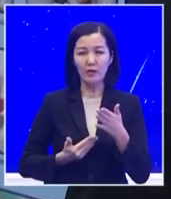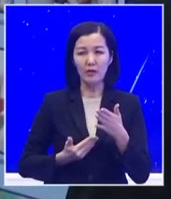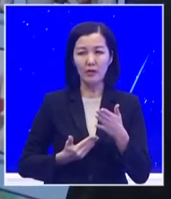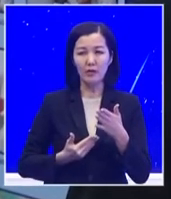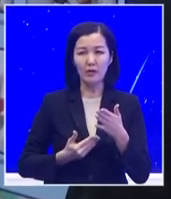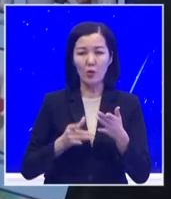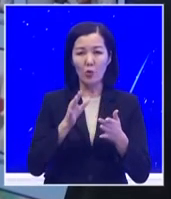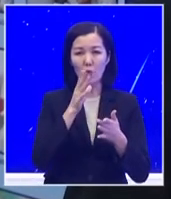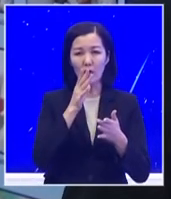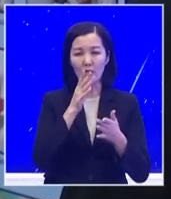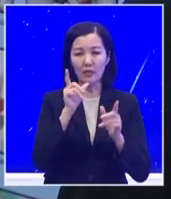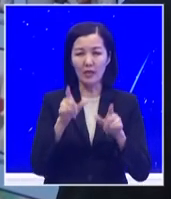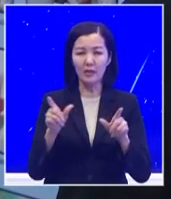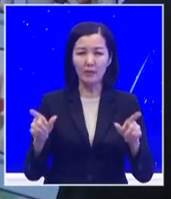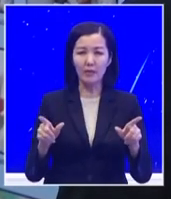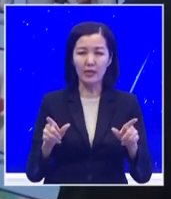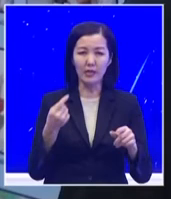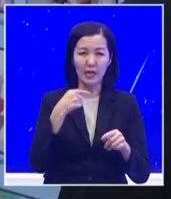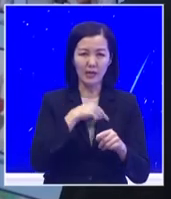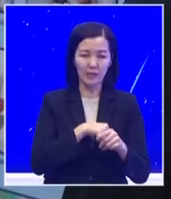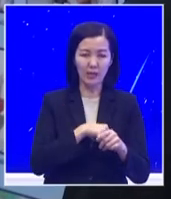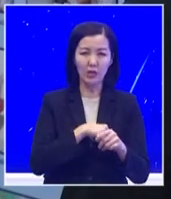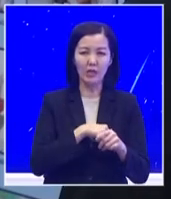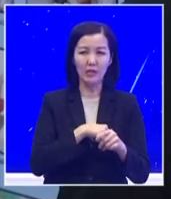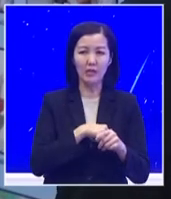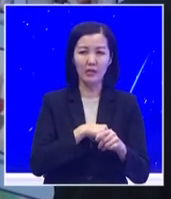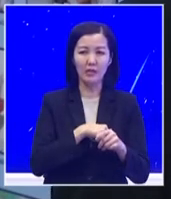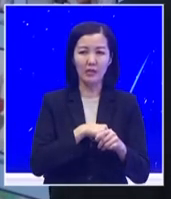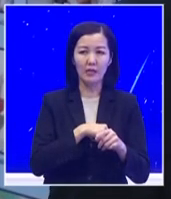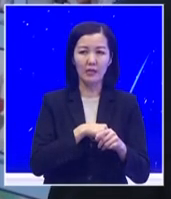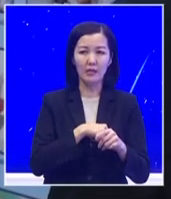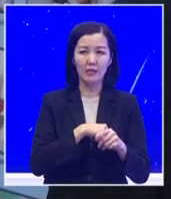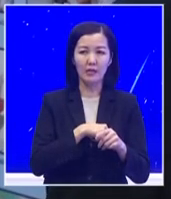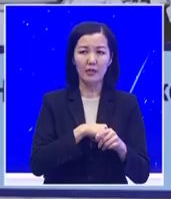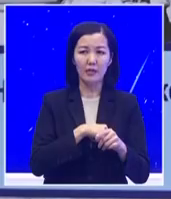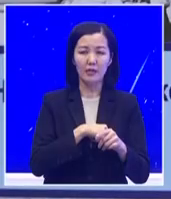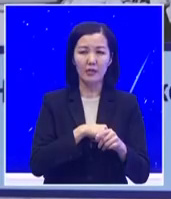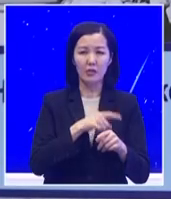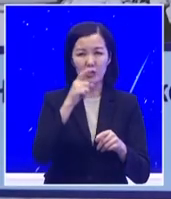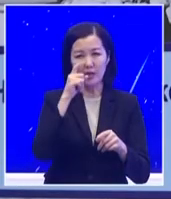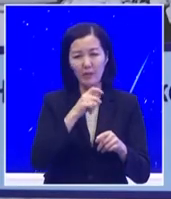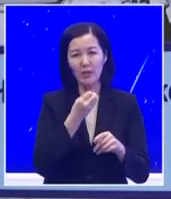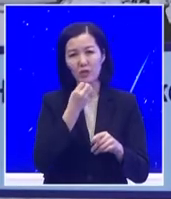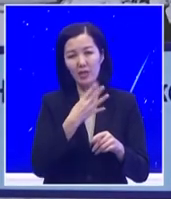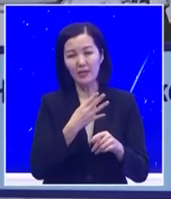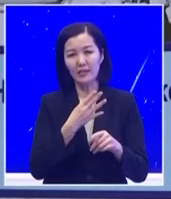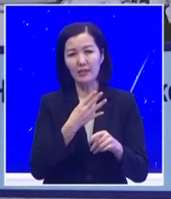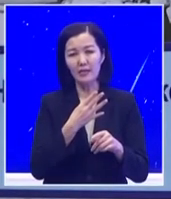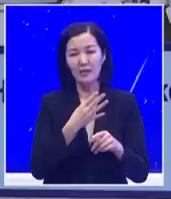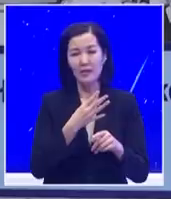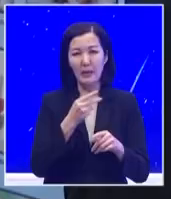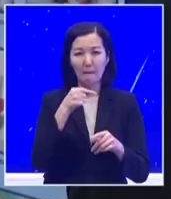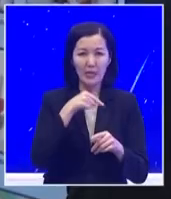өз замандағы тұлғалардың адамгершілігін, не болмаса адамдық сипаттан төменгі бір қасиеттерін айшықтаған,